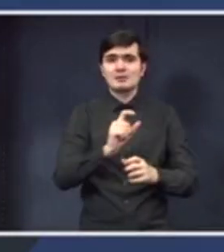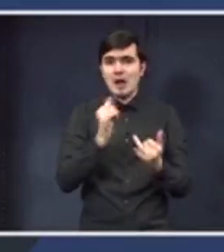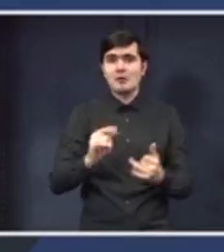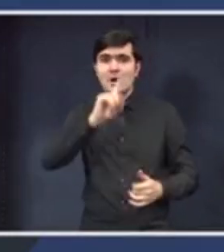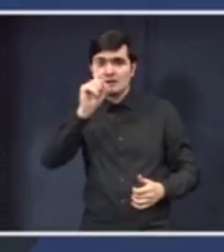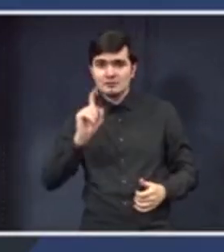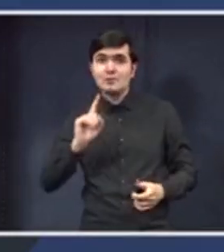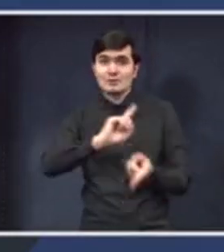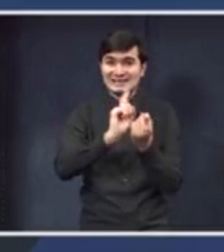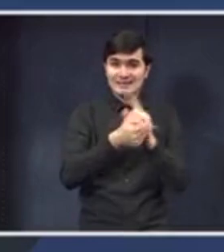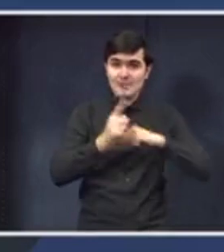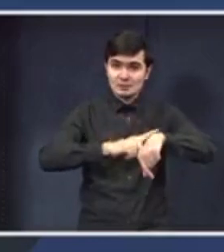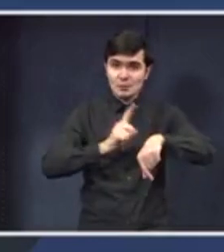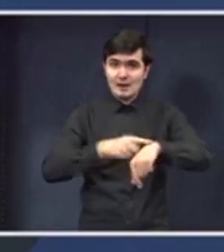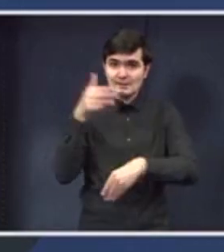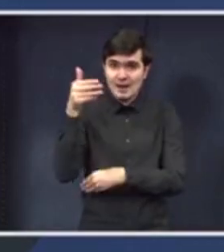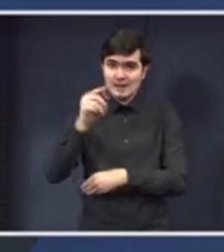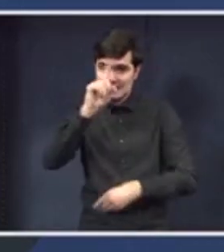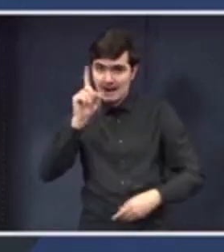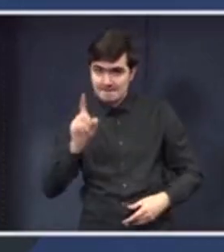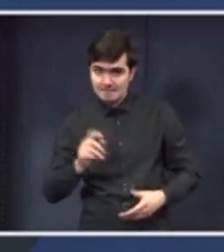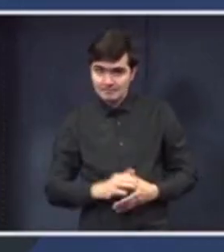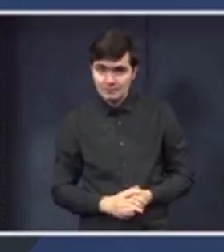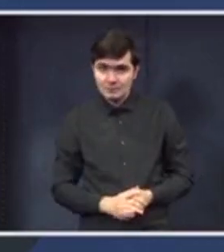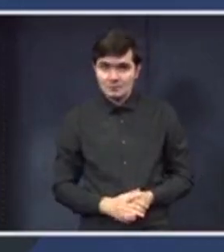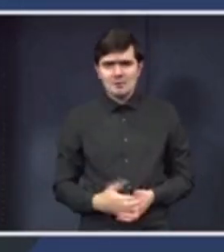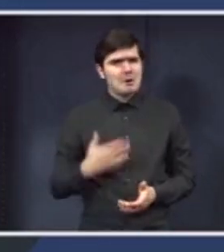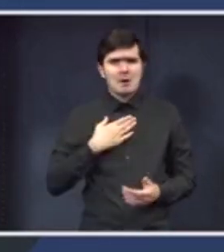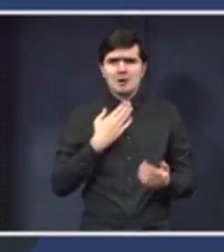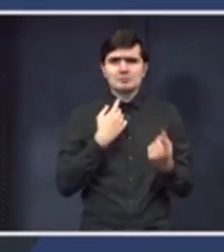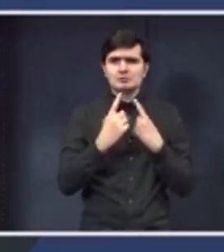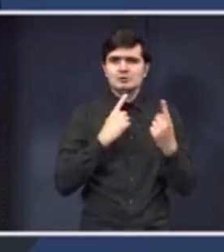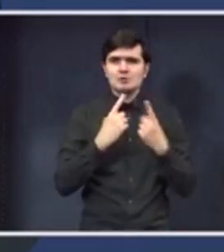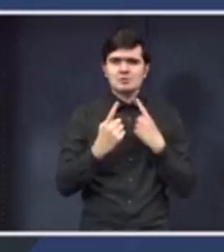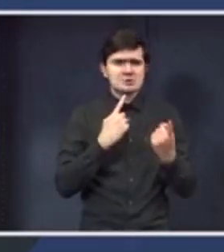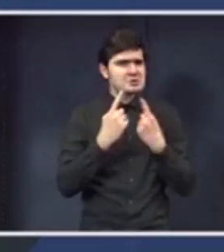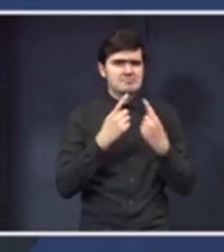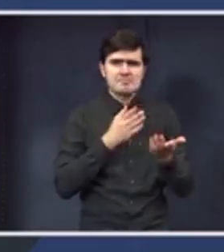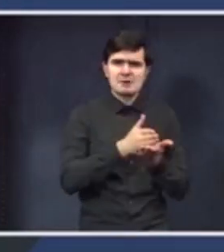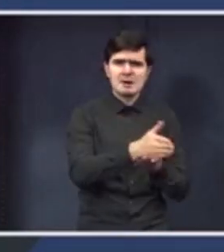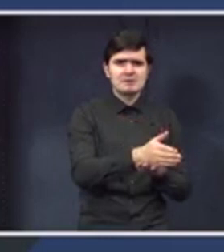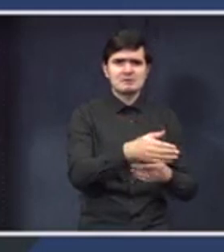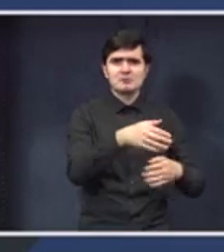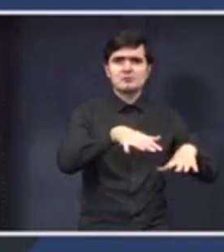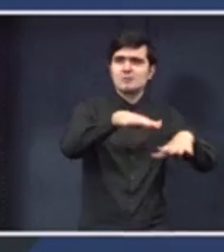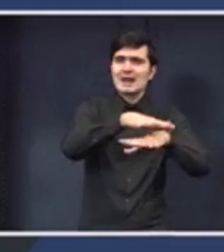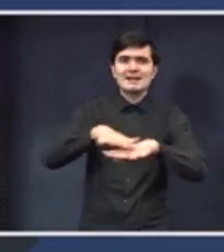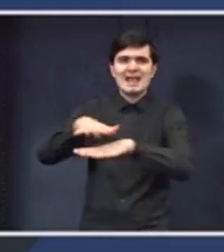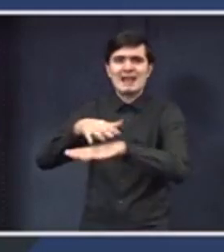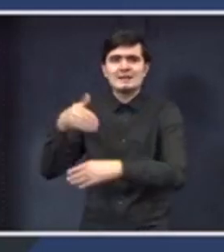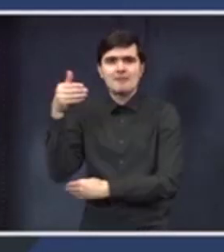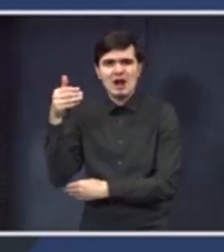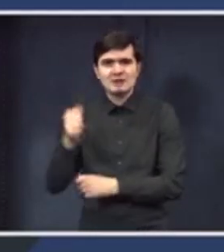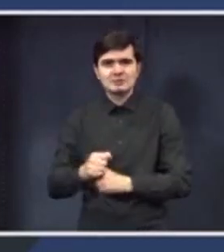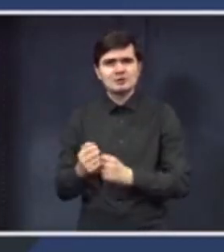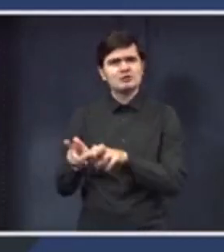întreb, veți modifica această oră? Am discuție permanentă cu rețelele de magazin. Am discutat